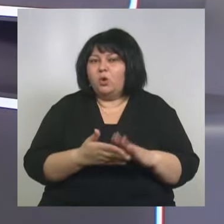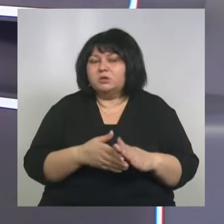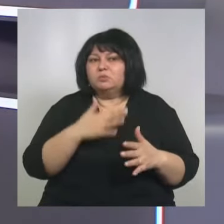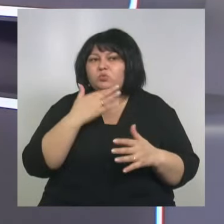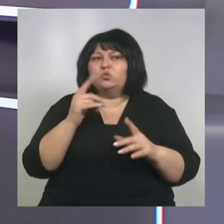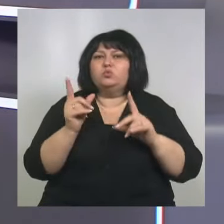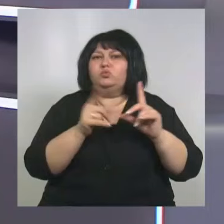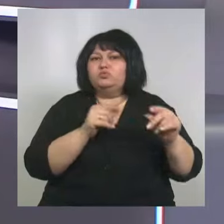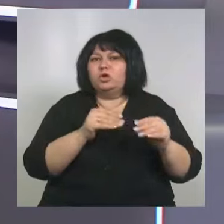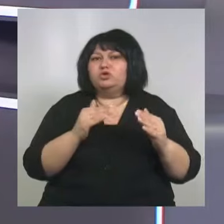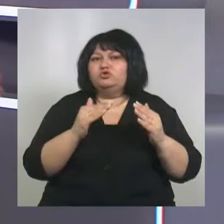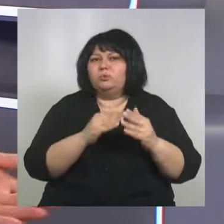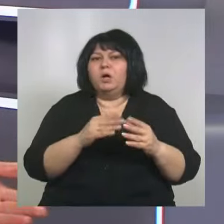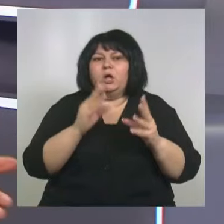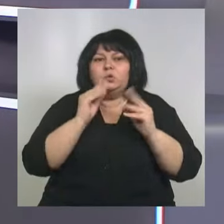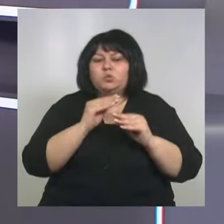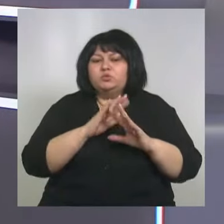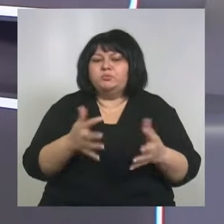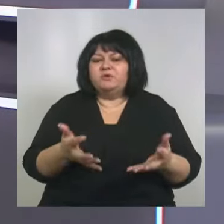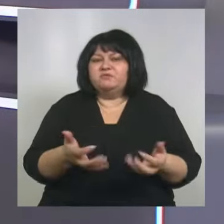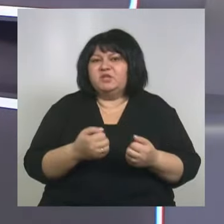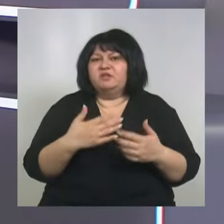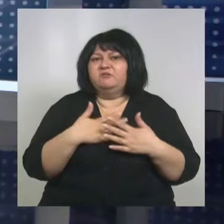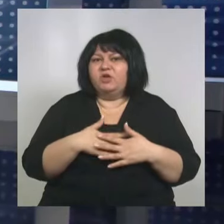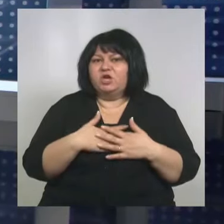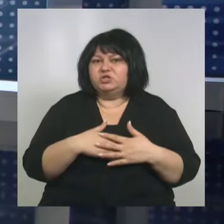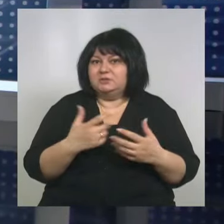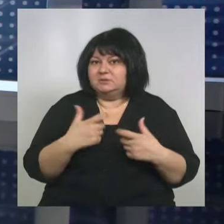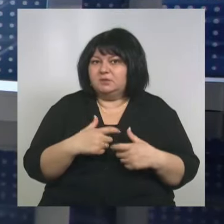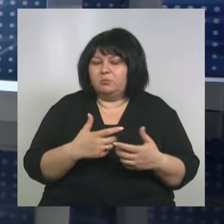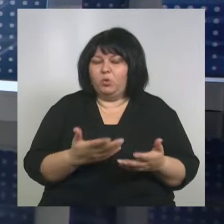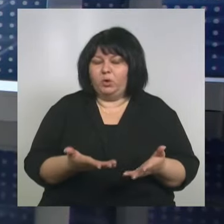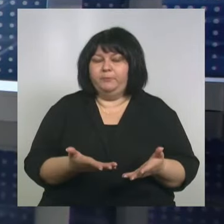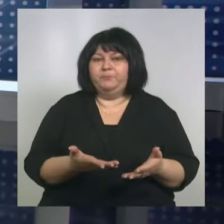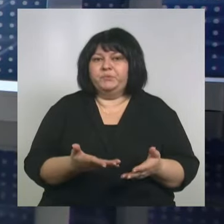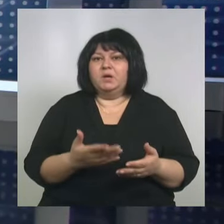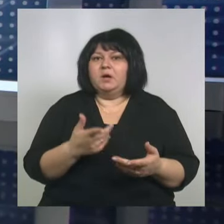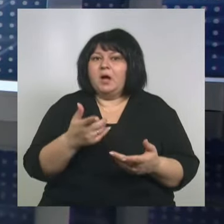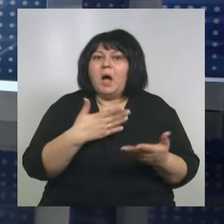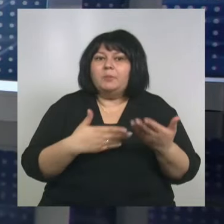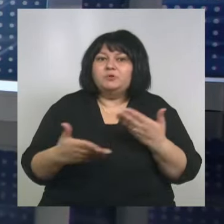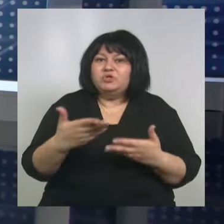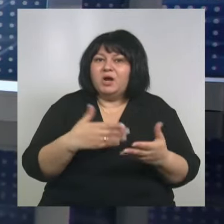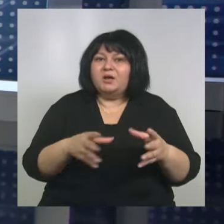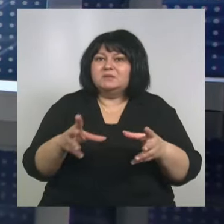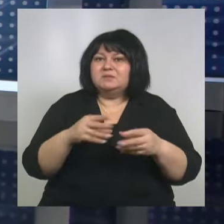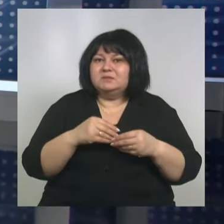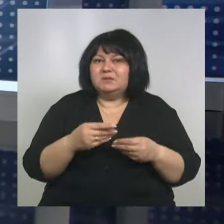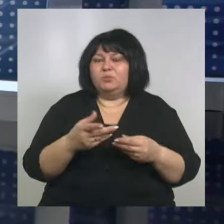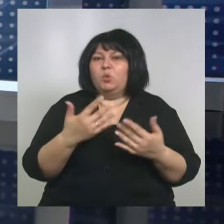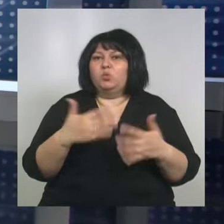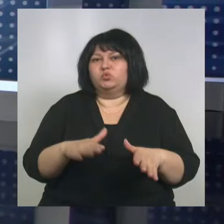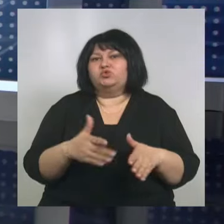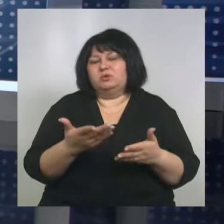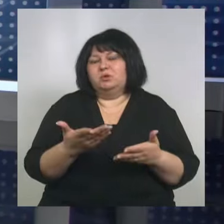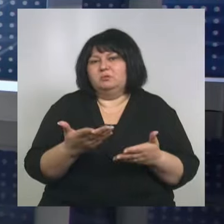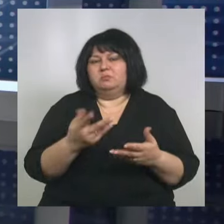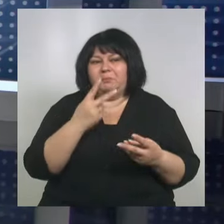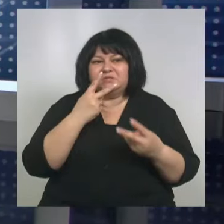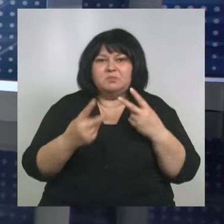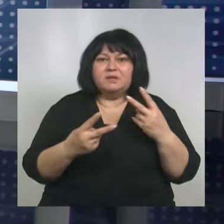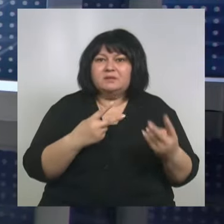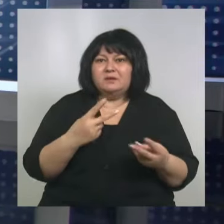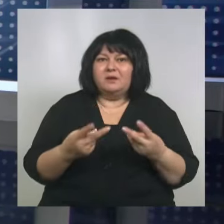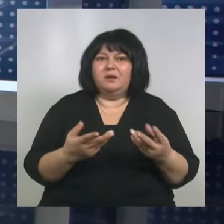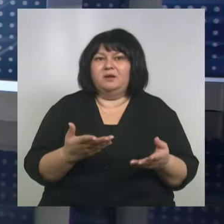дома не успев взять ни вещи ничего с собой а общаясь с ними уже наверное как-то